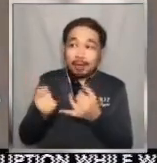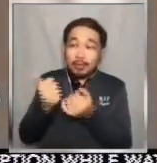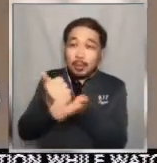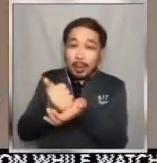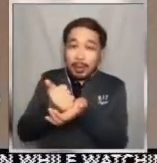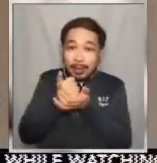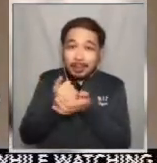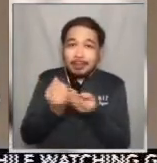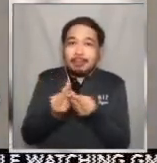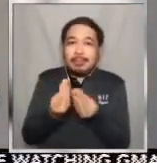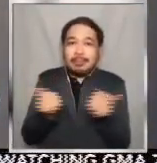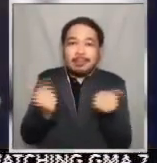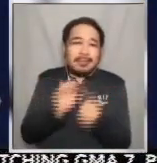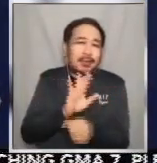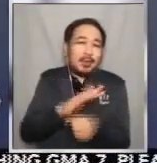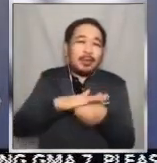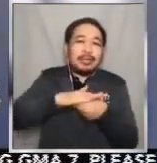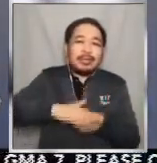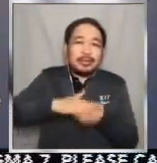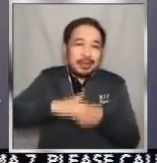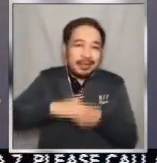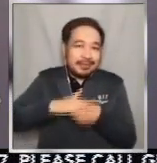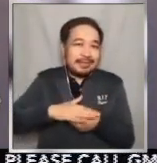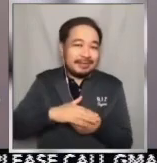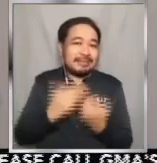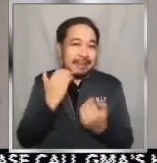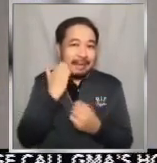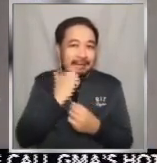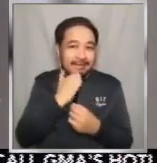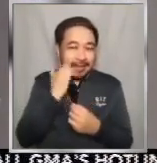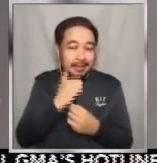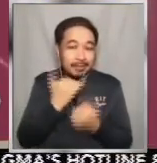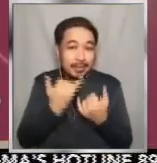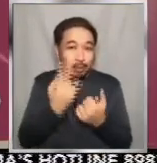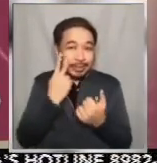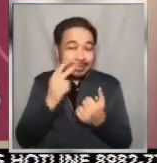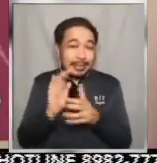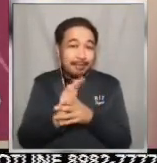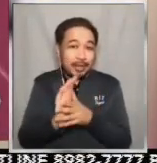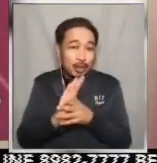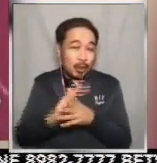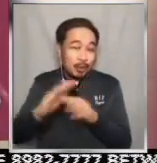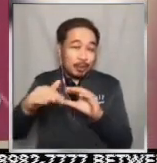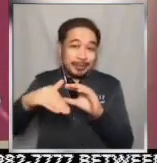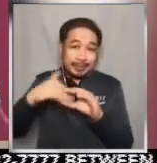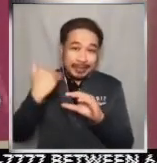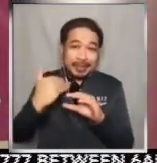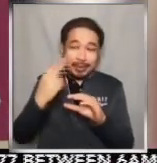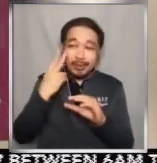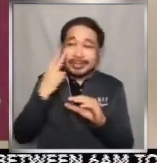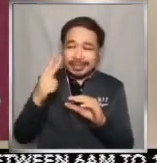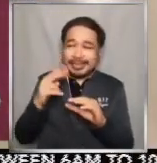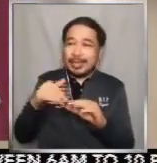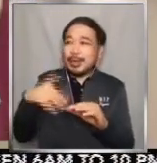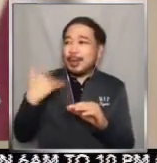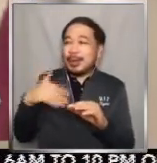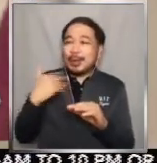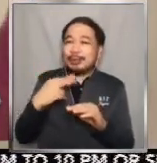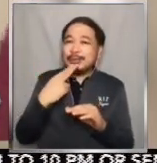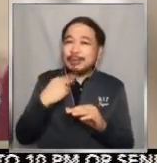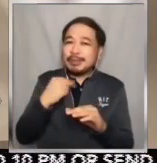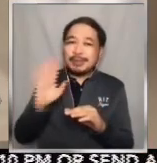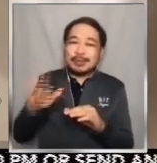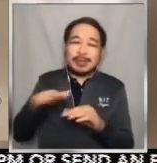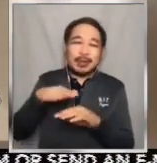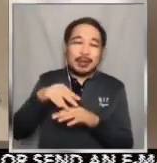kanyang stress sa araw-araw. Sa video na kanyang ipinadala, certified heart melter ang kanyang mga